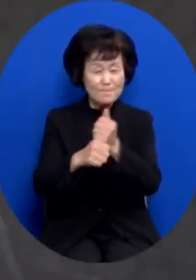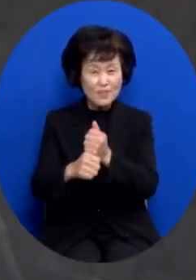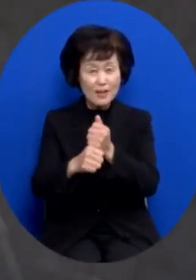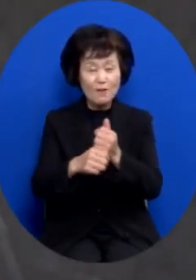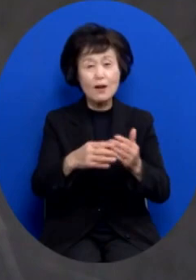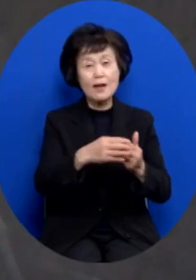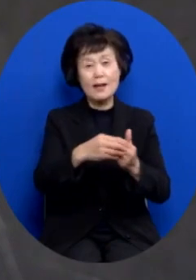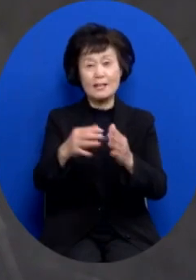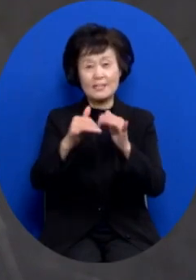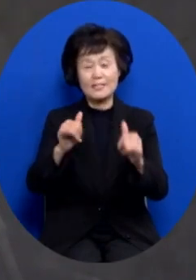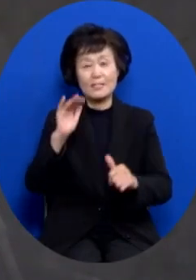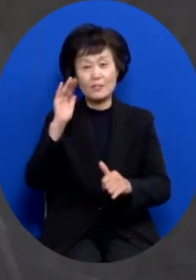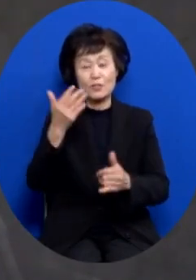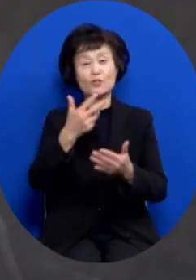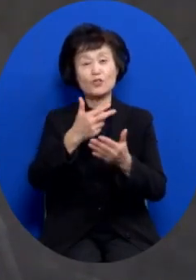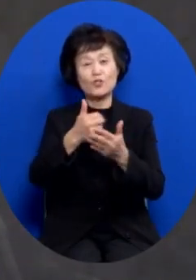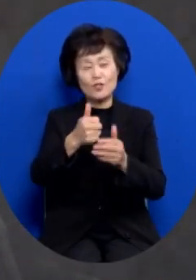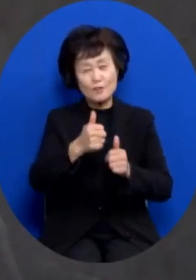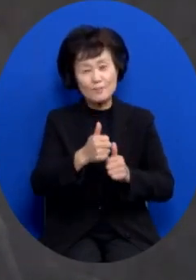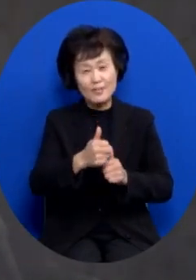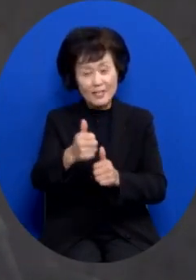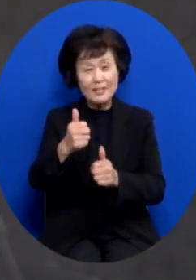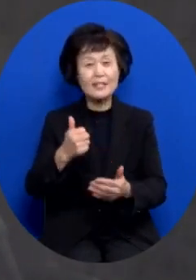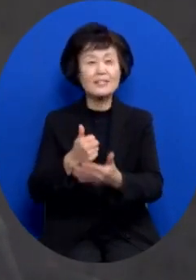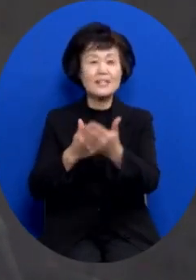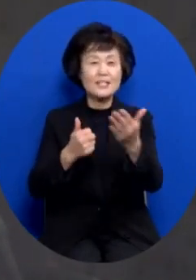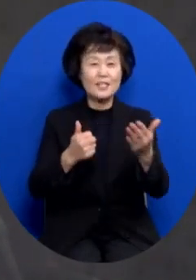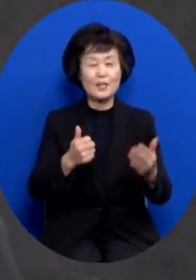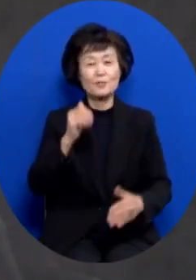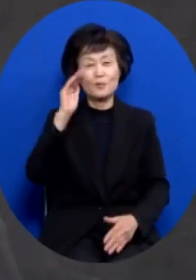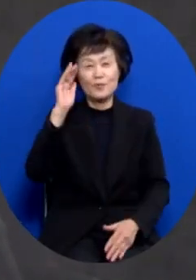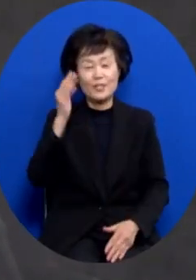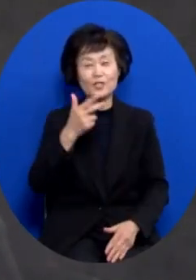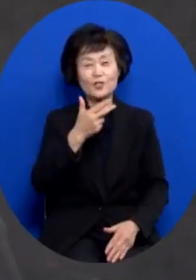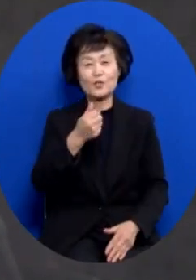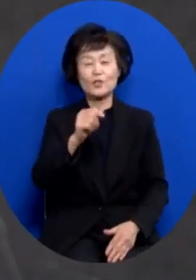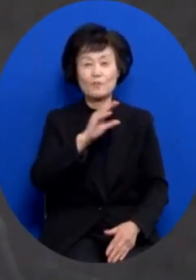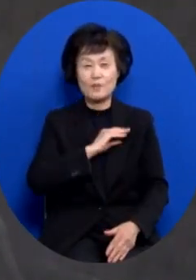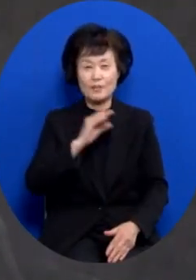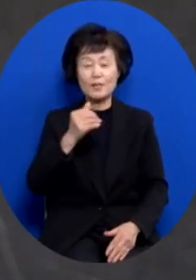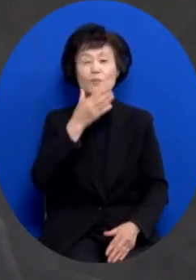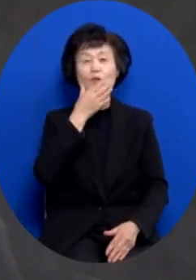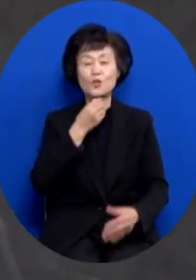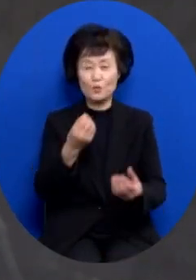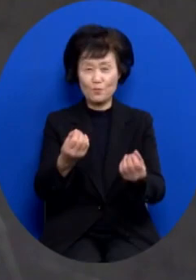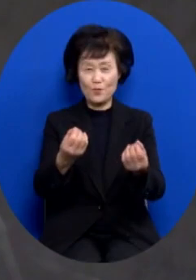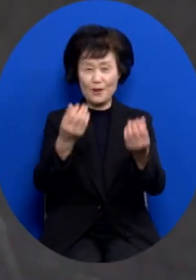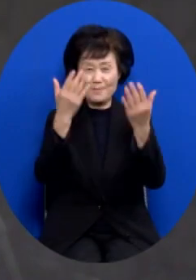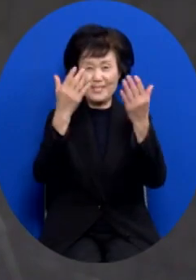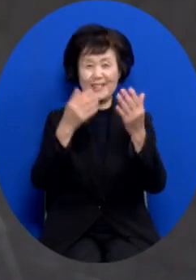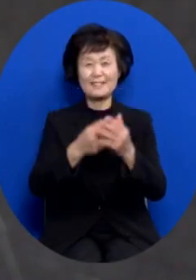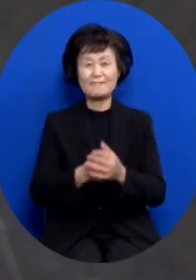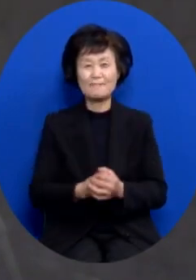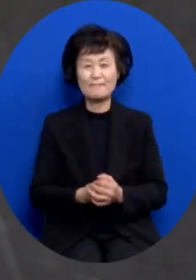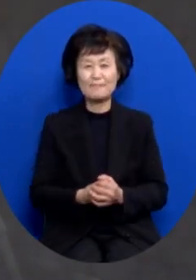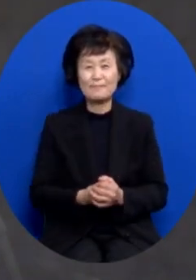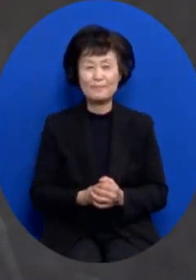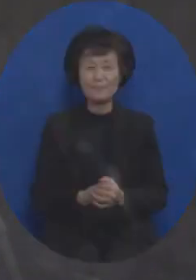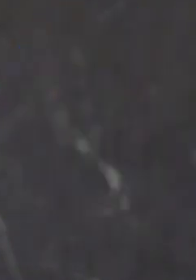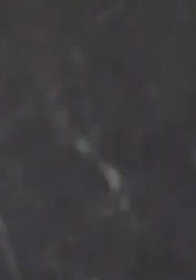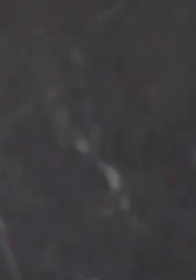인생의 안내자 대신 주님을 따라가는 여러분 되시기를 주님의 이름으로 축복합니다 지금까지 CTS